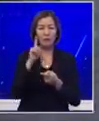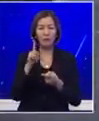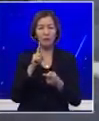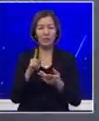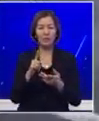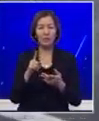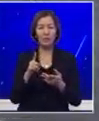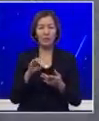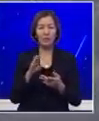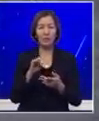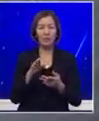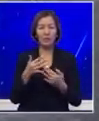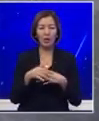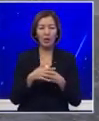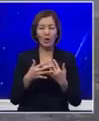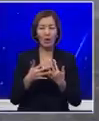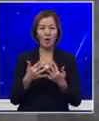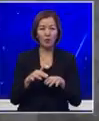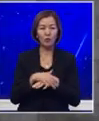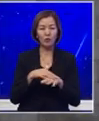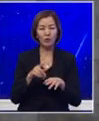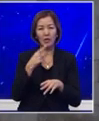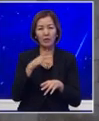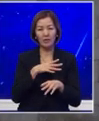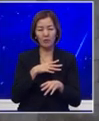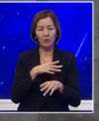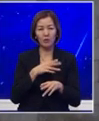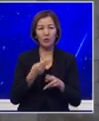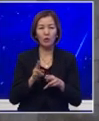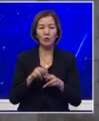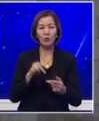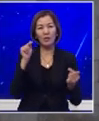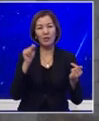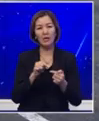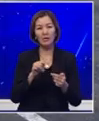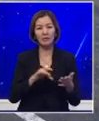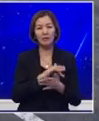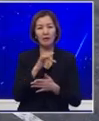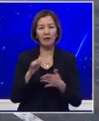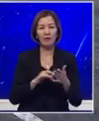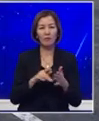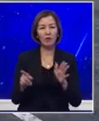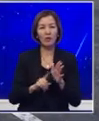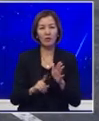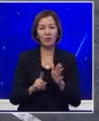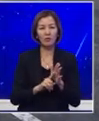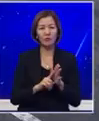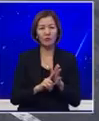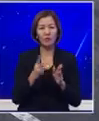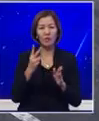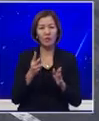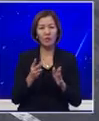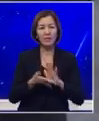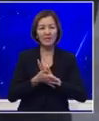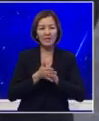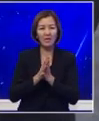мен Өтіне ауылының тұрғындары біраз уақыттан бері айтып келген. Өйткені қарсы беттегі қала бөлігіне қатынау үшін қатар жатқан тар